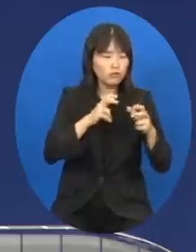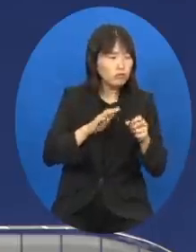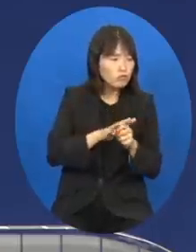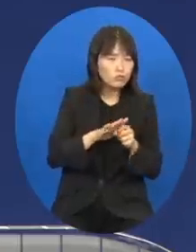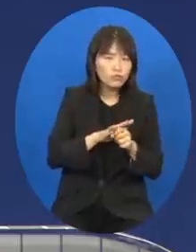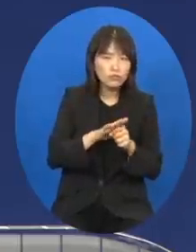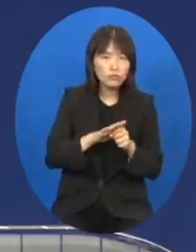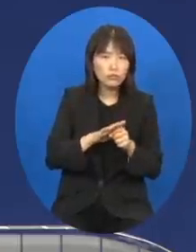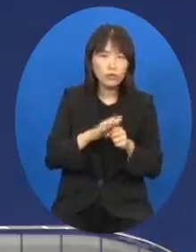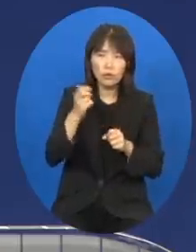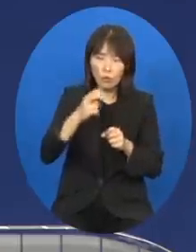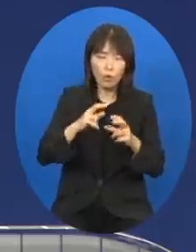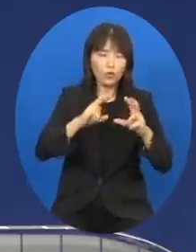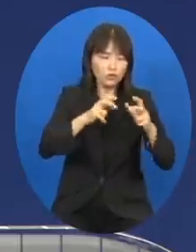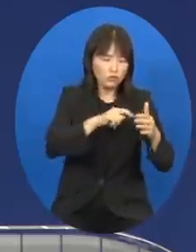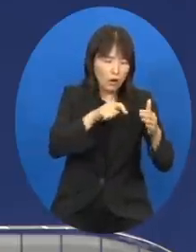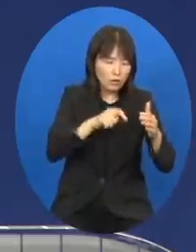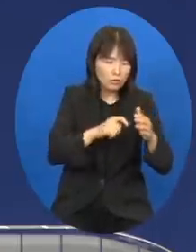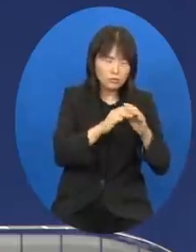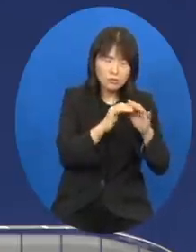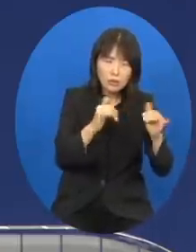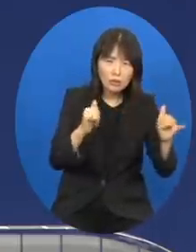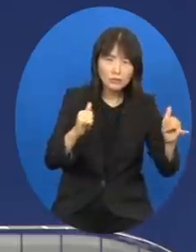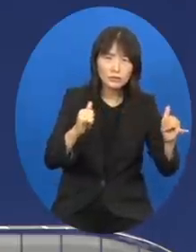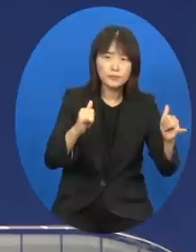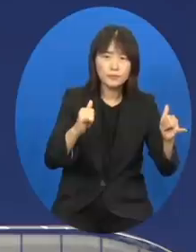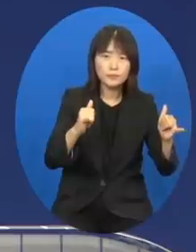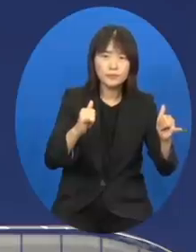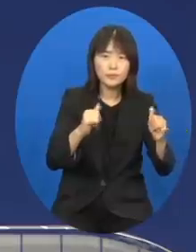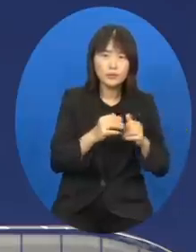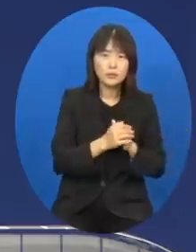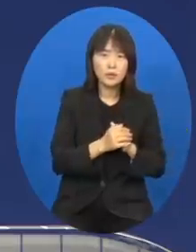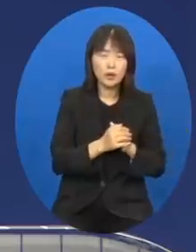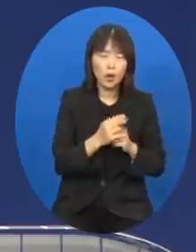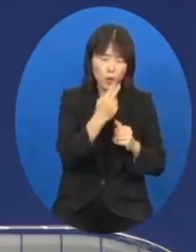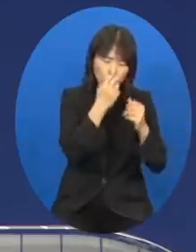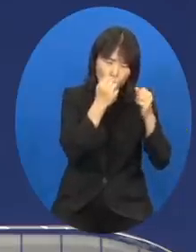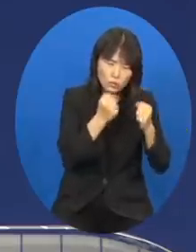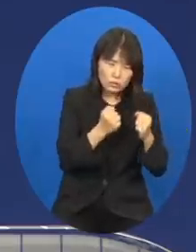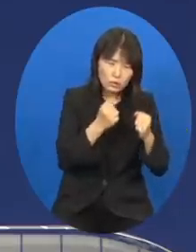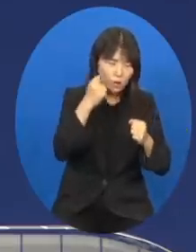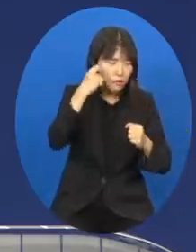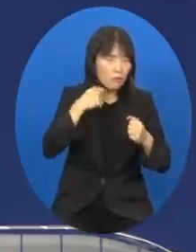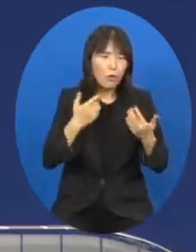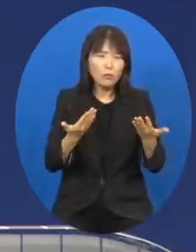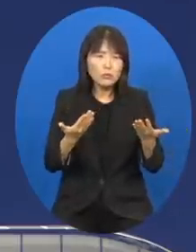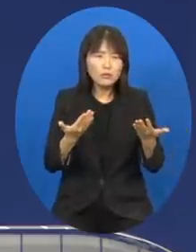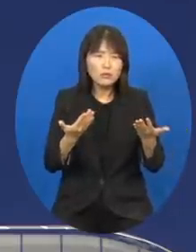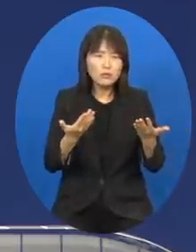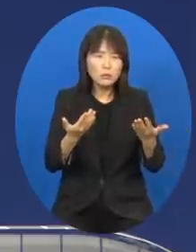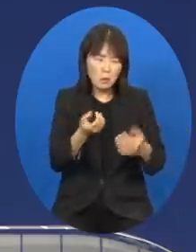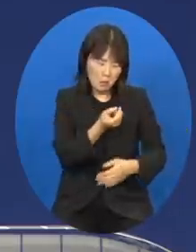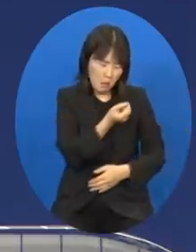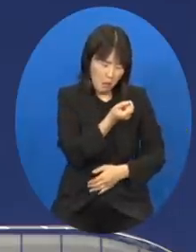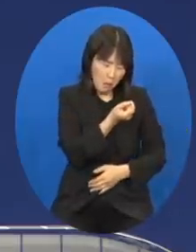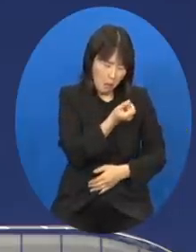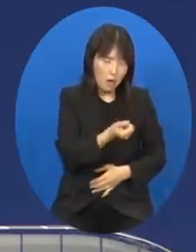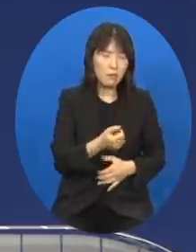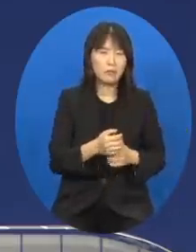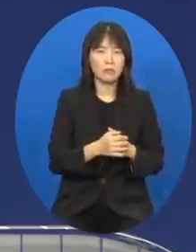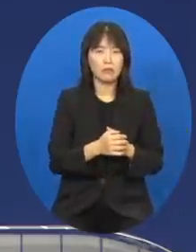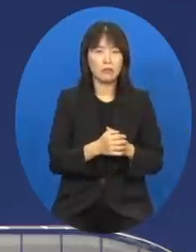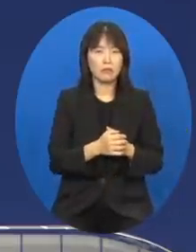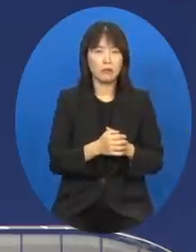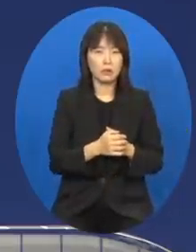그 지구에 있는 사람들 아주 존재 자체가 느껴지지 않을 지구